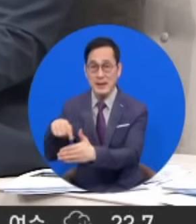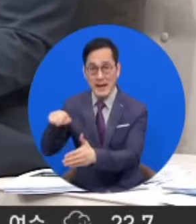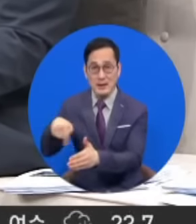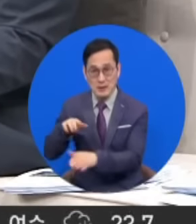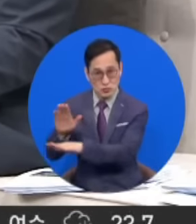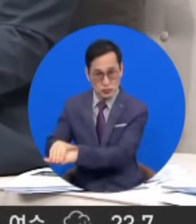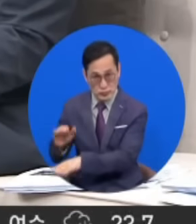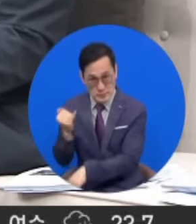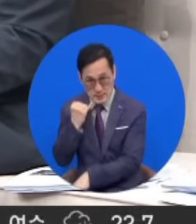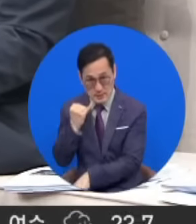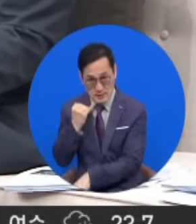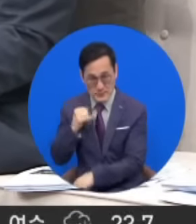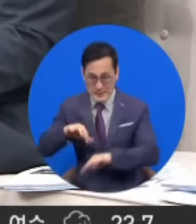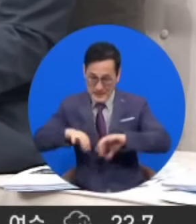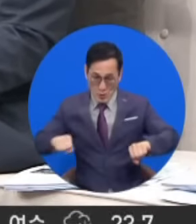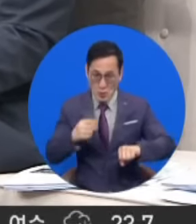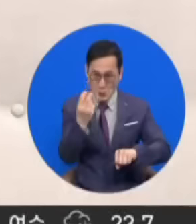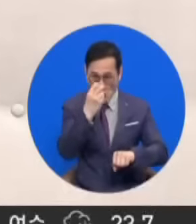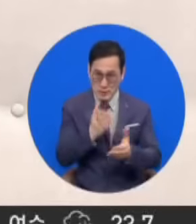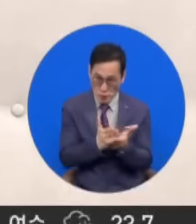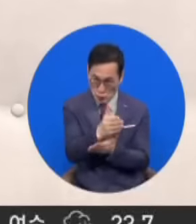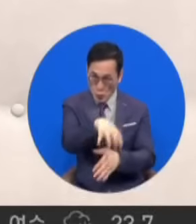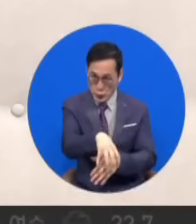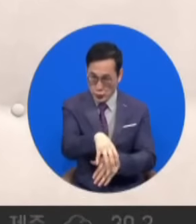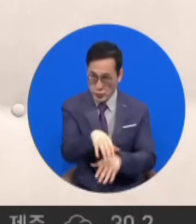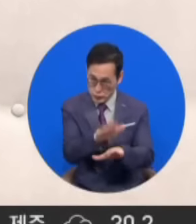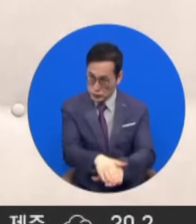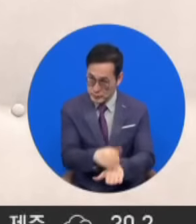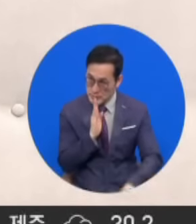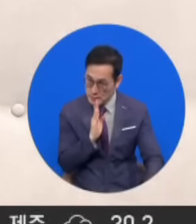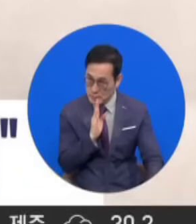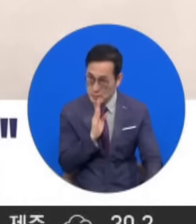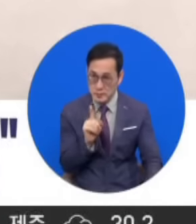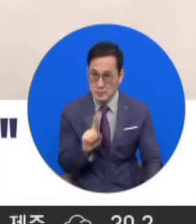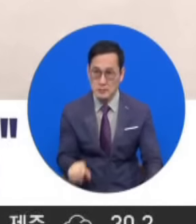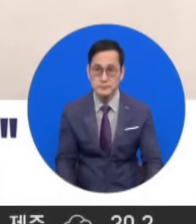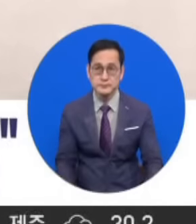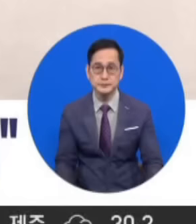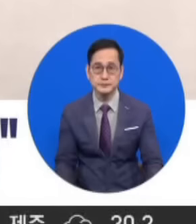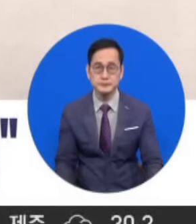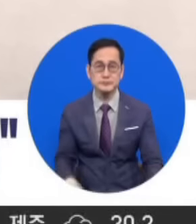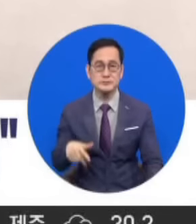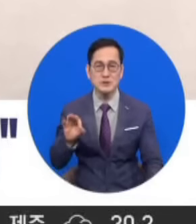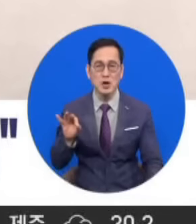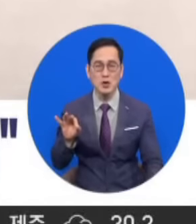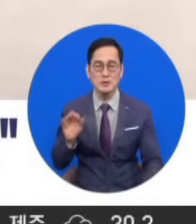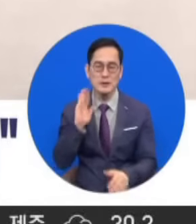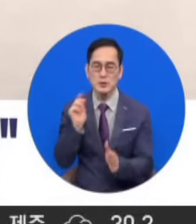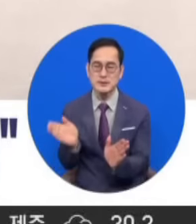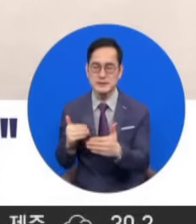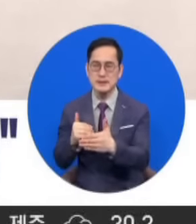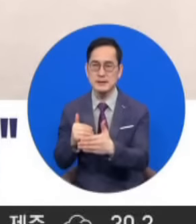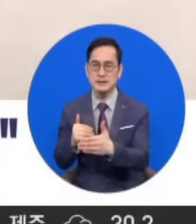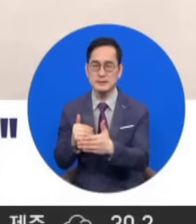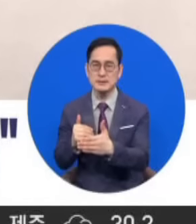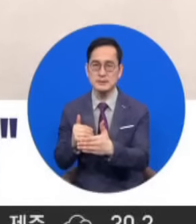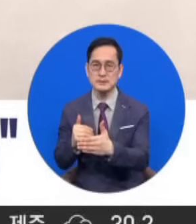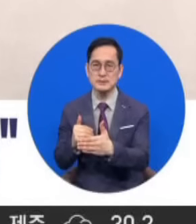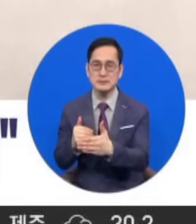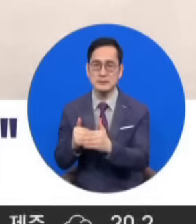의원이 질의하는 과정에서 확인된 바에 의하면 정진석 실장의 마지막 답변은 뭐냐면 이게 아직 대통령 기록으로 볼지에